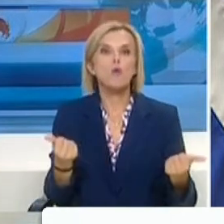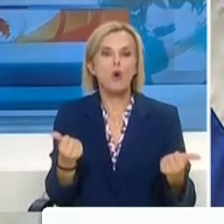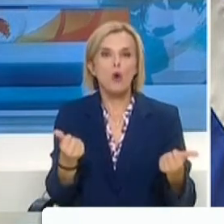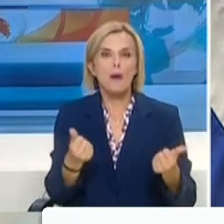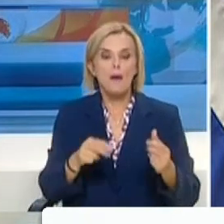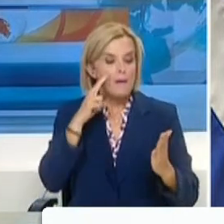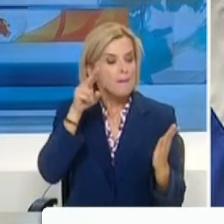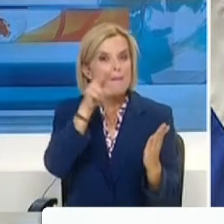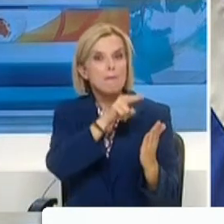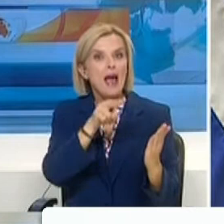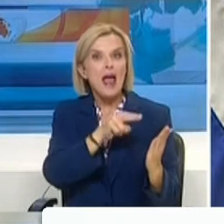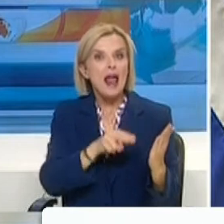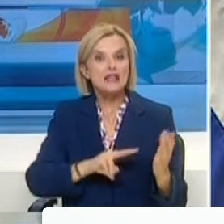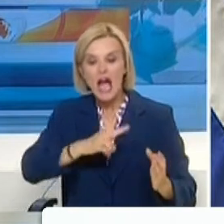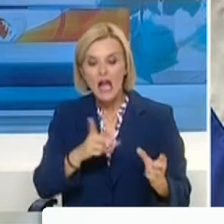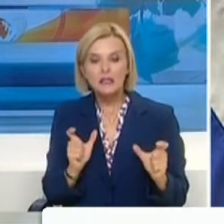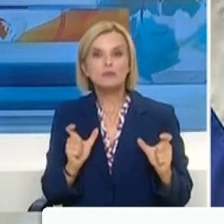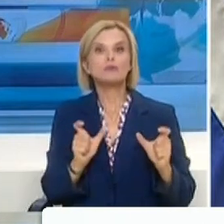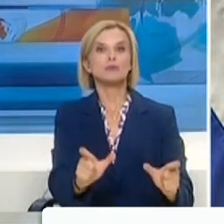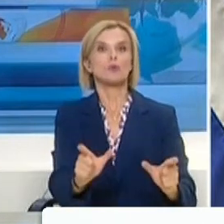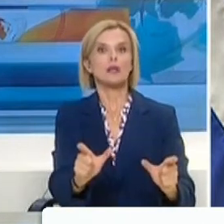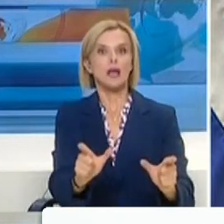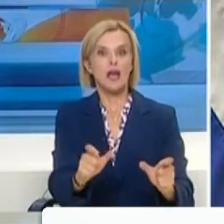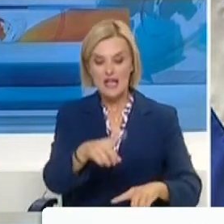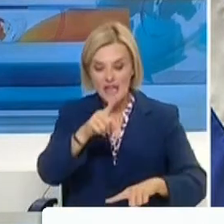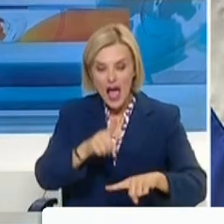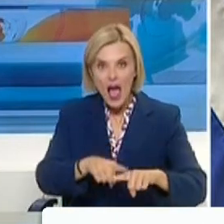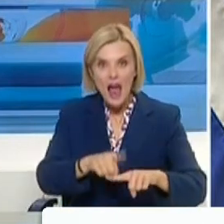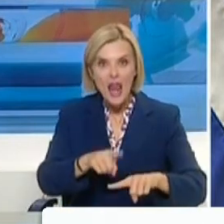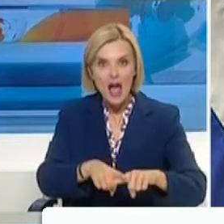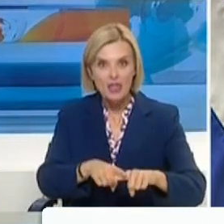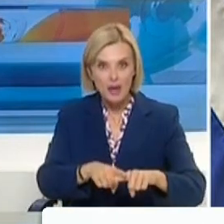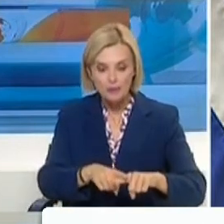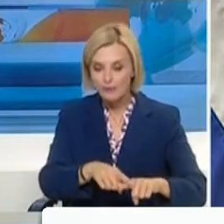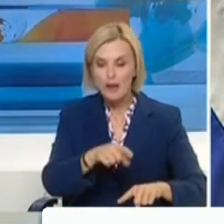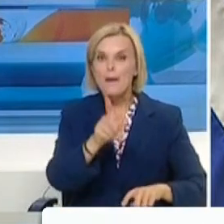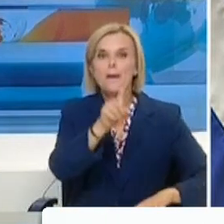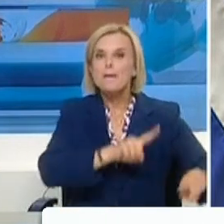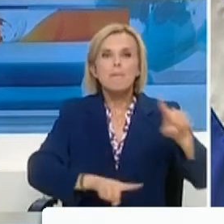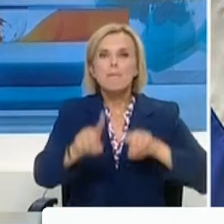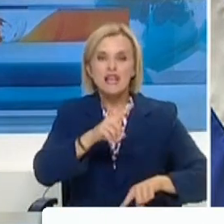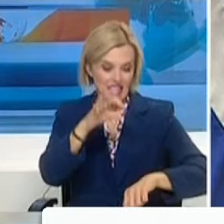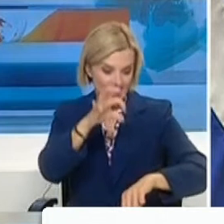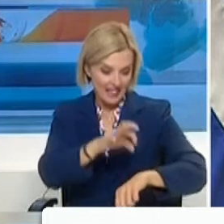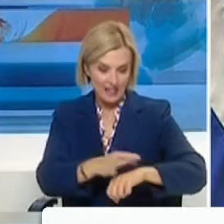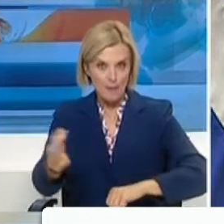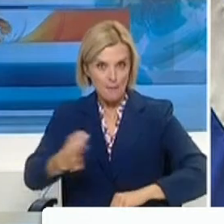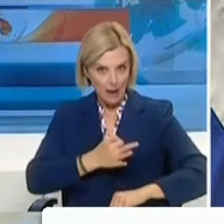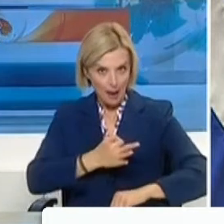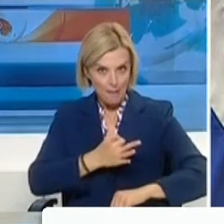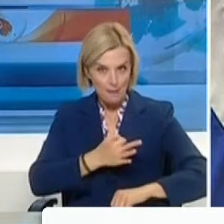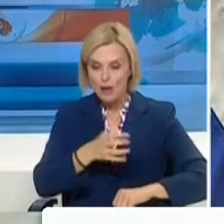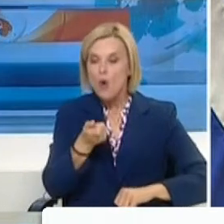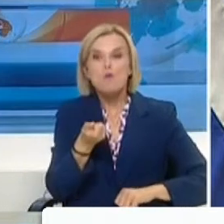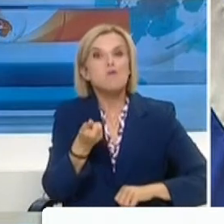με συγκεκριμένα επιδημιολογικά κριτήρια να εξεταστεί το ποσοστό των ανθρώπων που πέρασαν την νόσο και εμφάνισαν αντισώματα. Βέβαια,